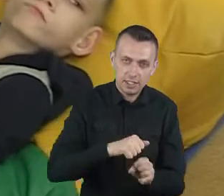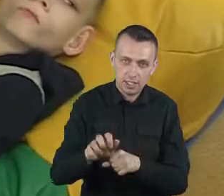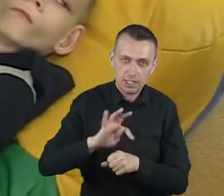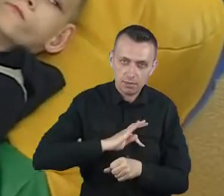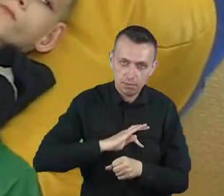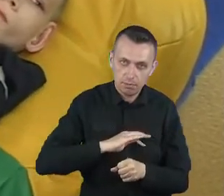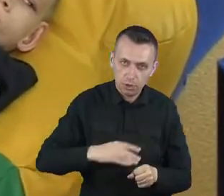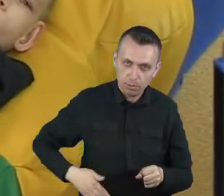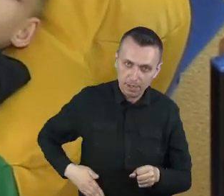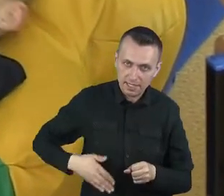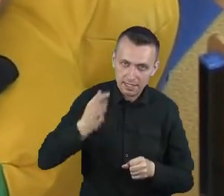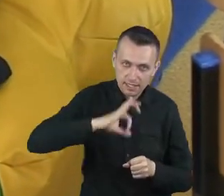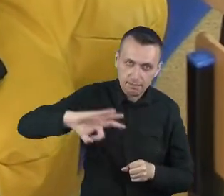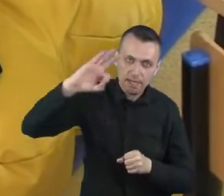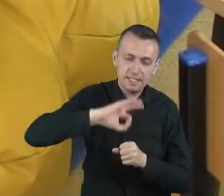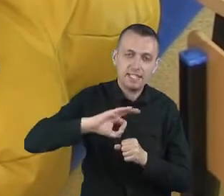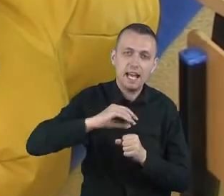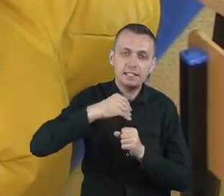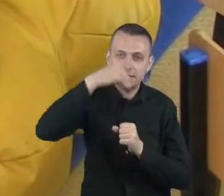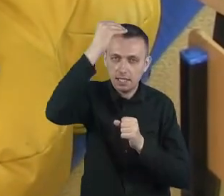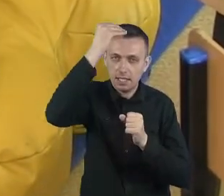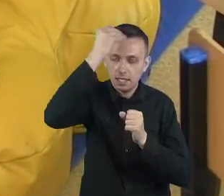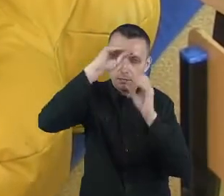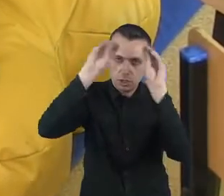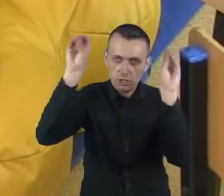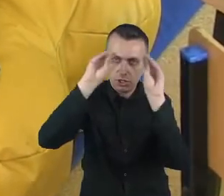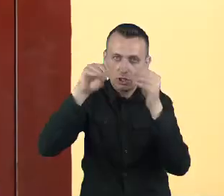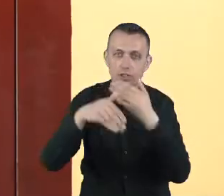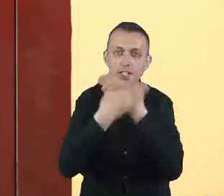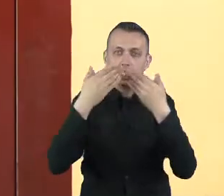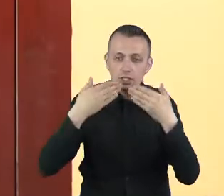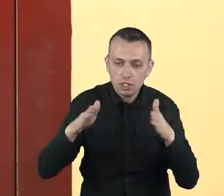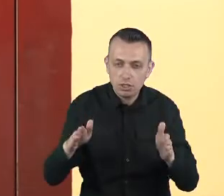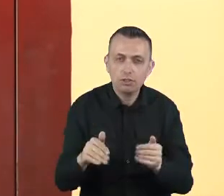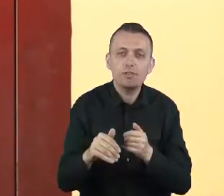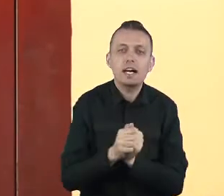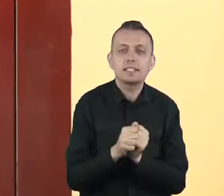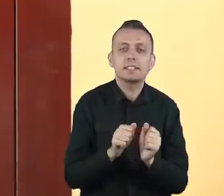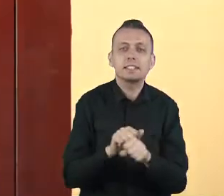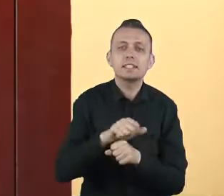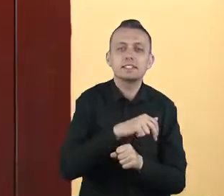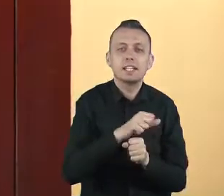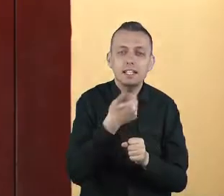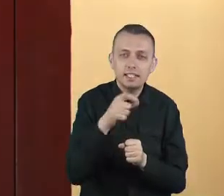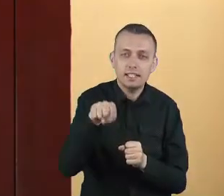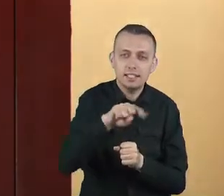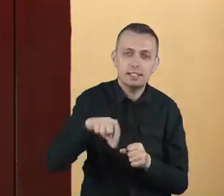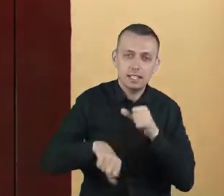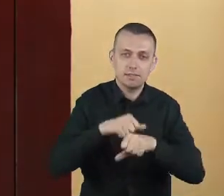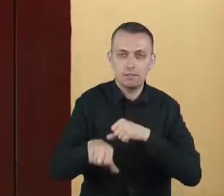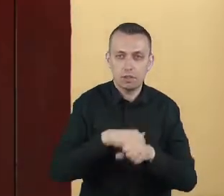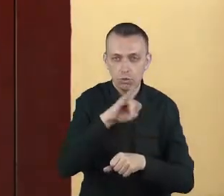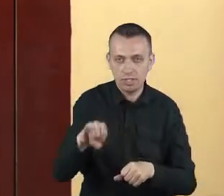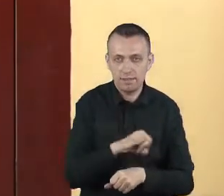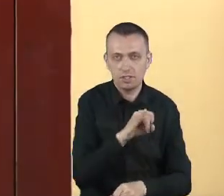odpowiednio wyszkolony. Dzień otwarty w ośrodku Niezabudka organizowany jest raz w roku. Dla Wiadomości Dnia, Anna